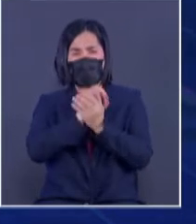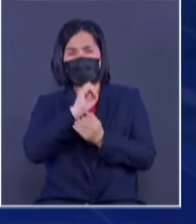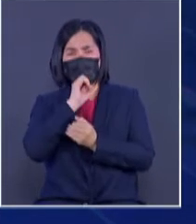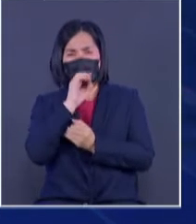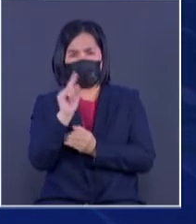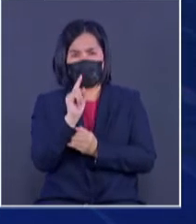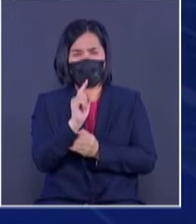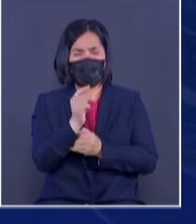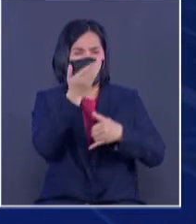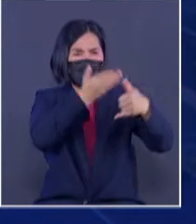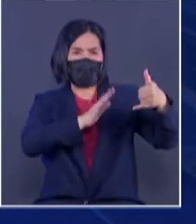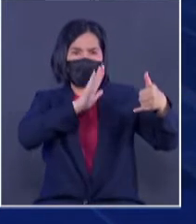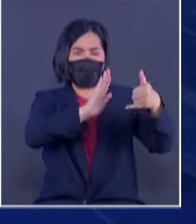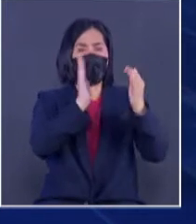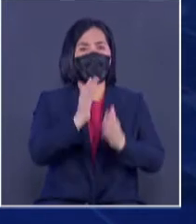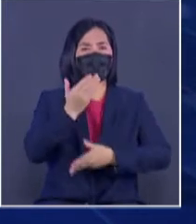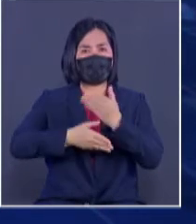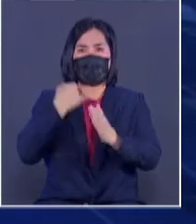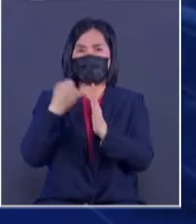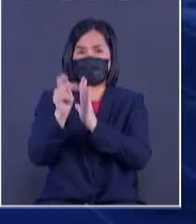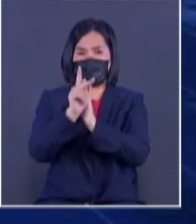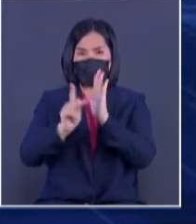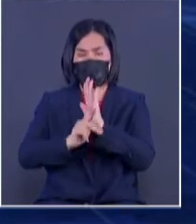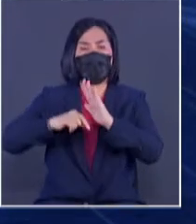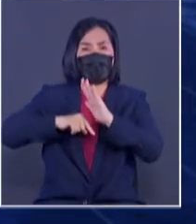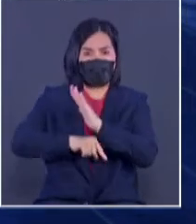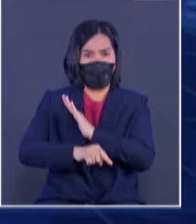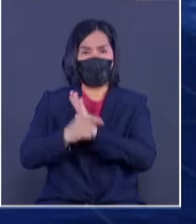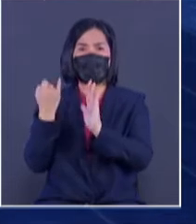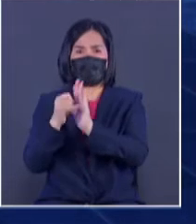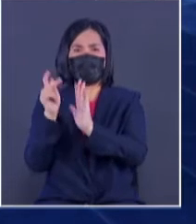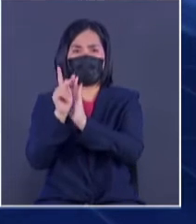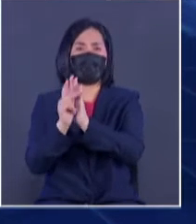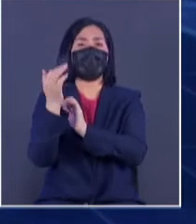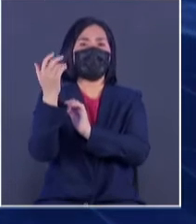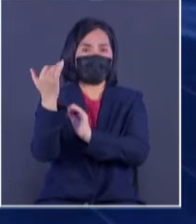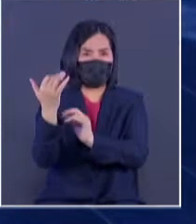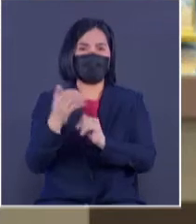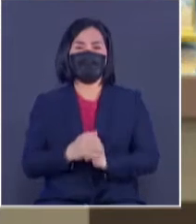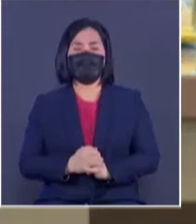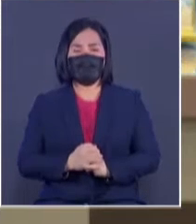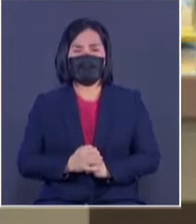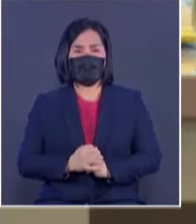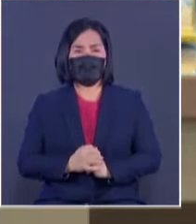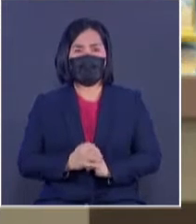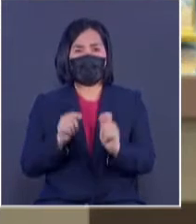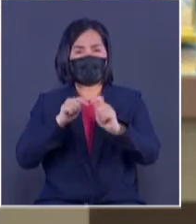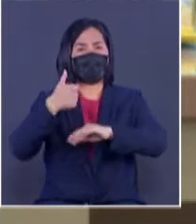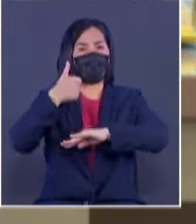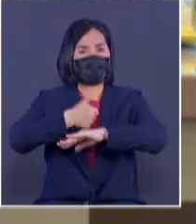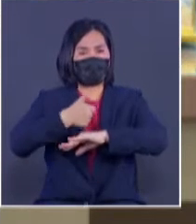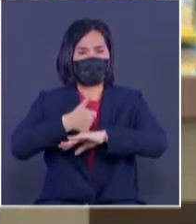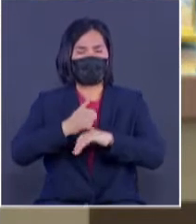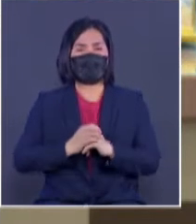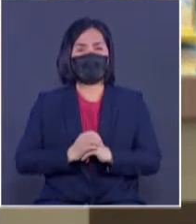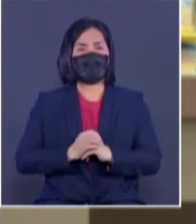าวเข้าข่ายช่อโกงและผิดพรบ.คอมพิวเตอร์ด้านนายชัชวาลพุทธโทในอำเภอเชียงดาวได้มีการประสาน